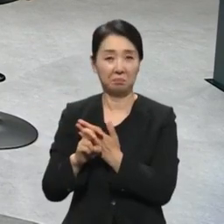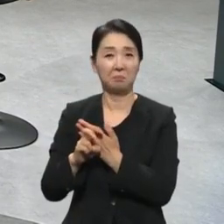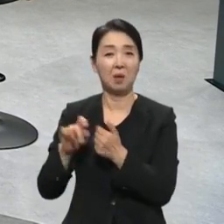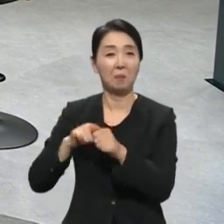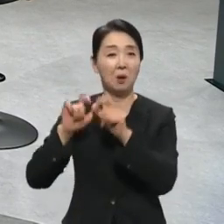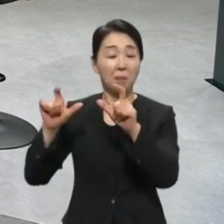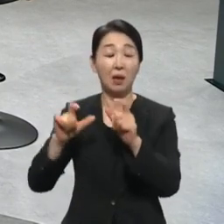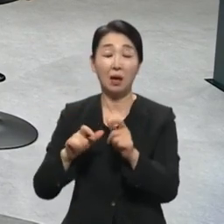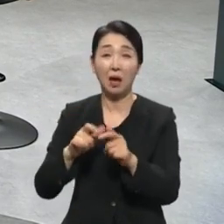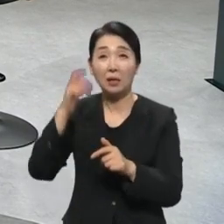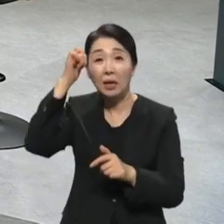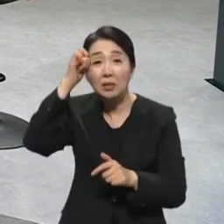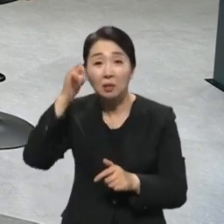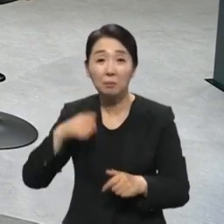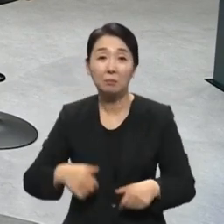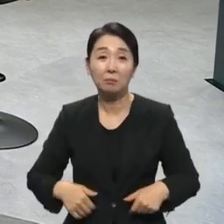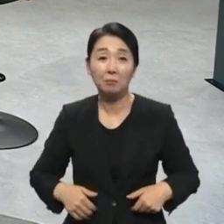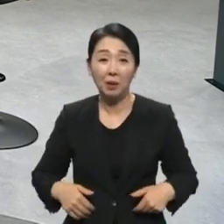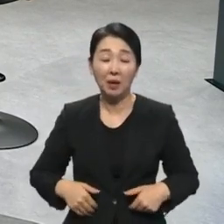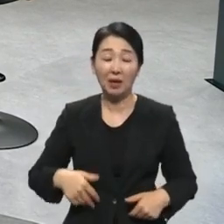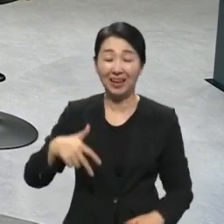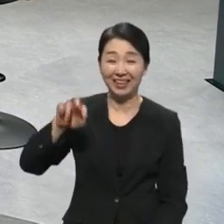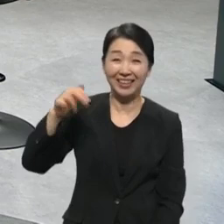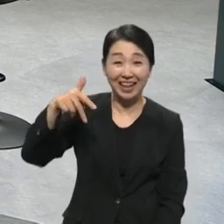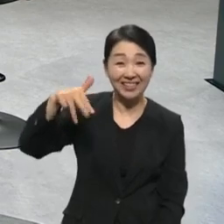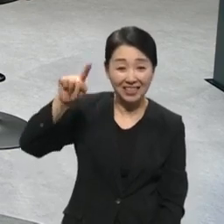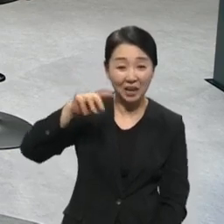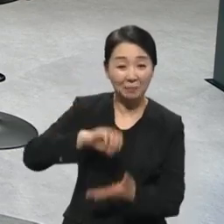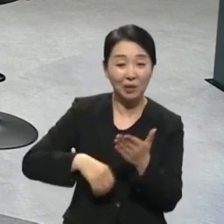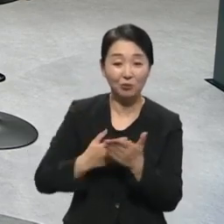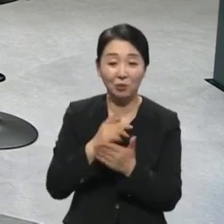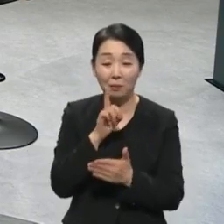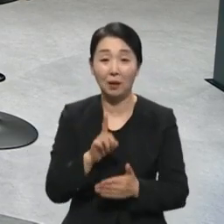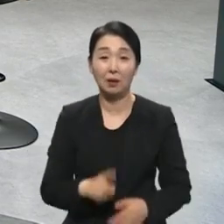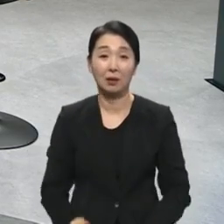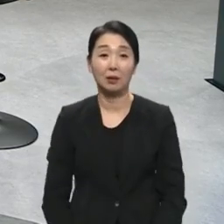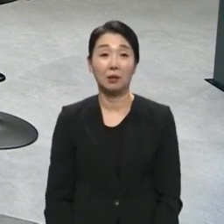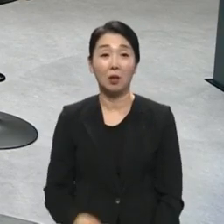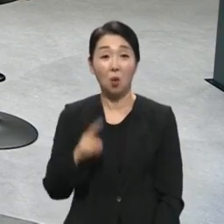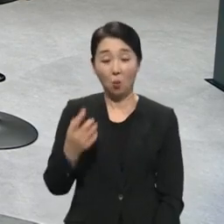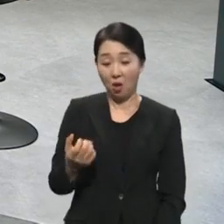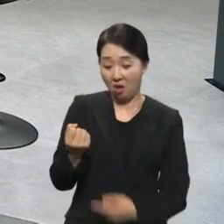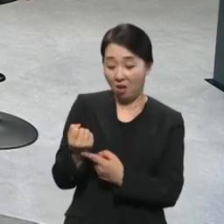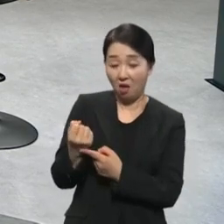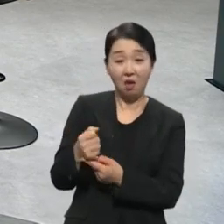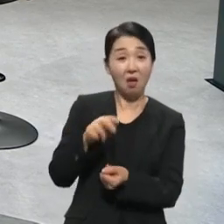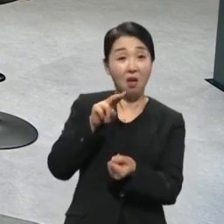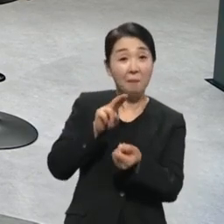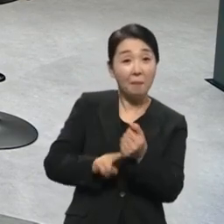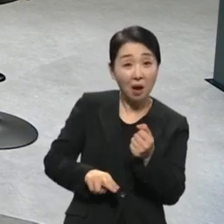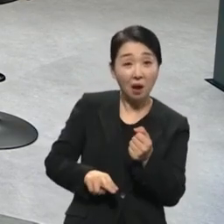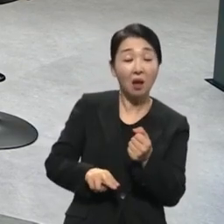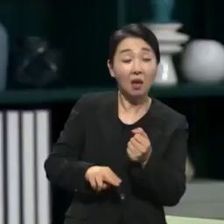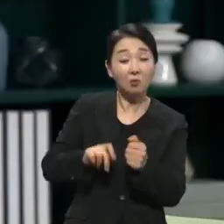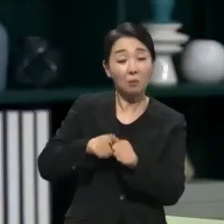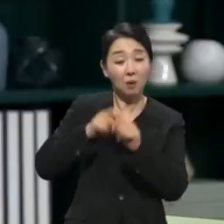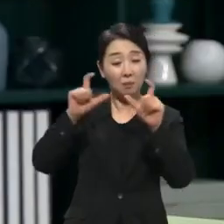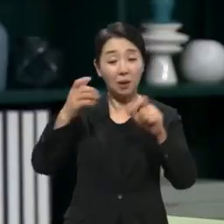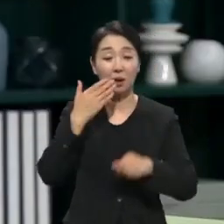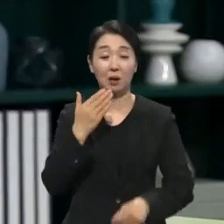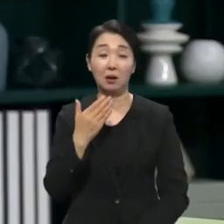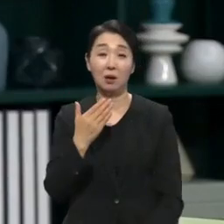외워야 될 것 같아요 뭐라 그랬죠 아이스하이 까챠 그래서 이제 소지 그리고 매매만 해도 이제 처벌될 수 있다고 말씀해 주셨잖아요